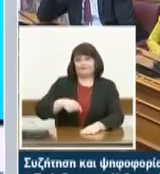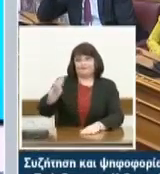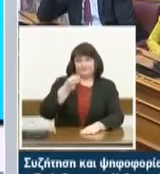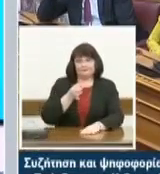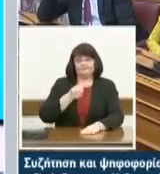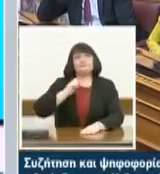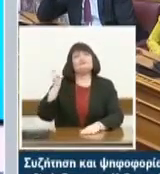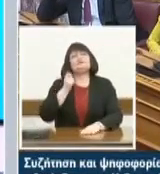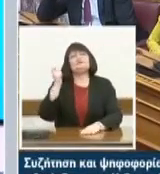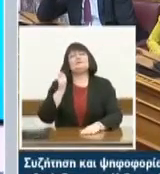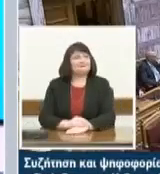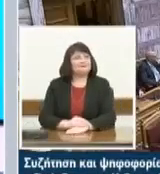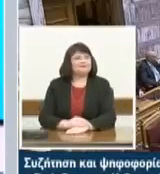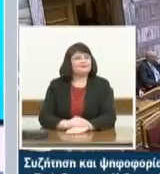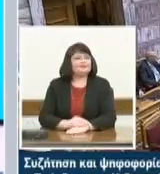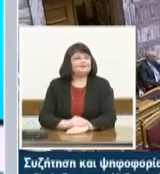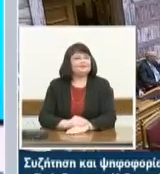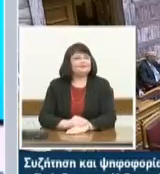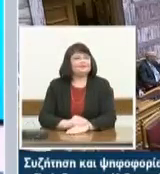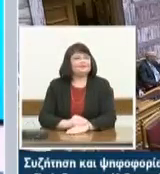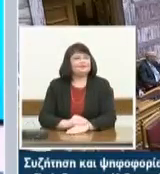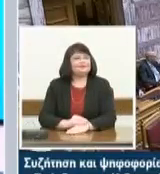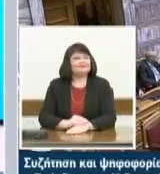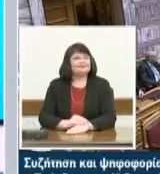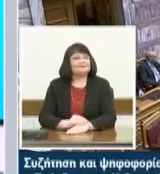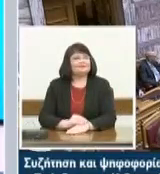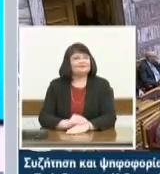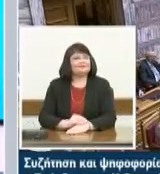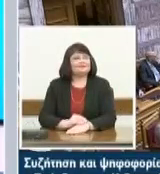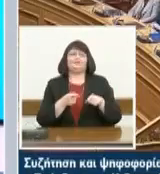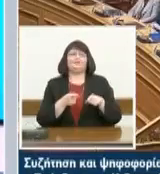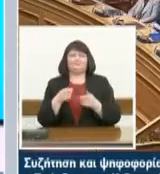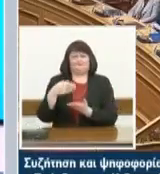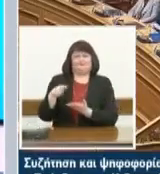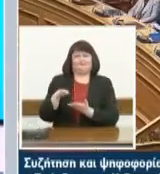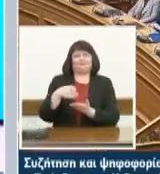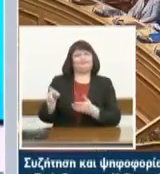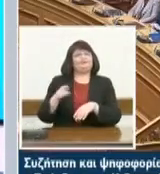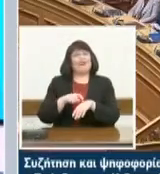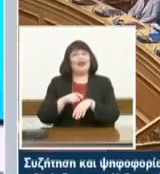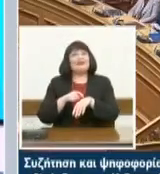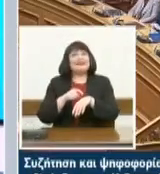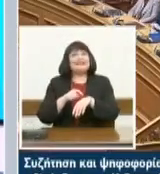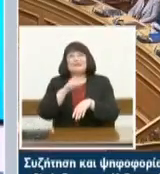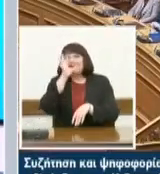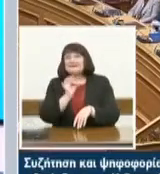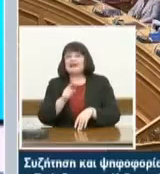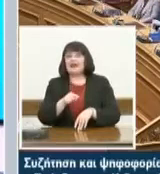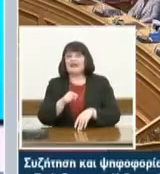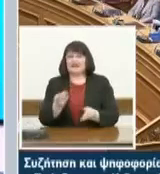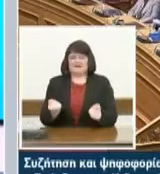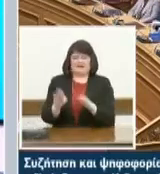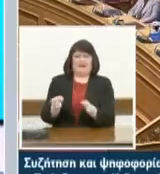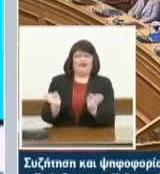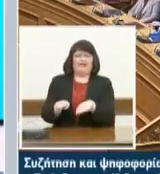Απλά σκιαγραφούν ένα συγκεκριμένο πολιτικό τοπίο, μια συγκεκριμένη διάθεση. Τη βουλημία της κυβέρνησης να είναι στην εξουσία για